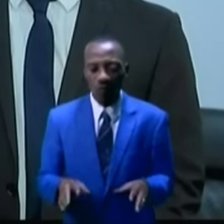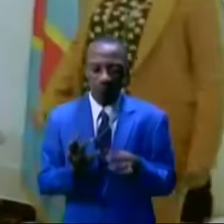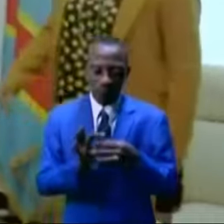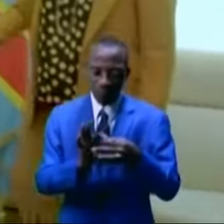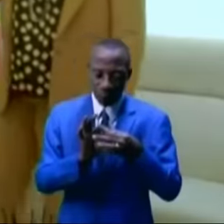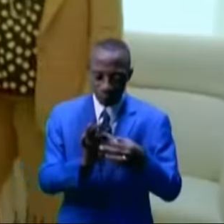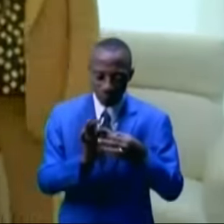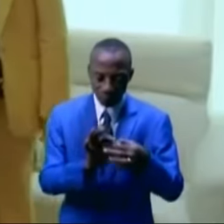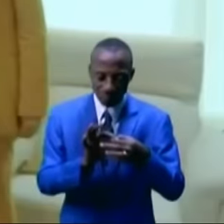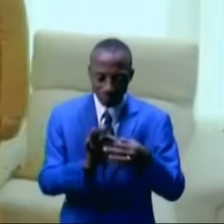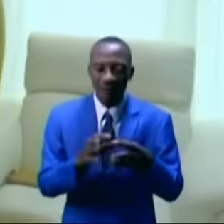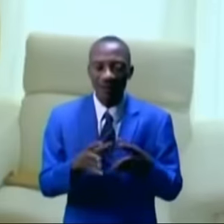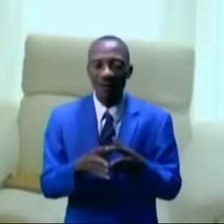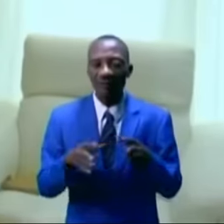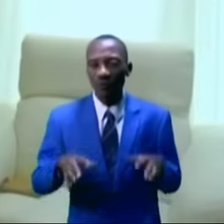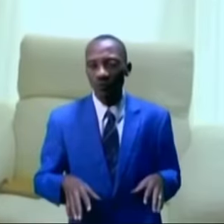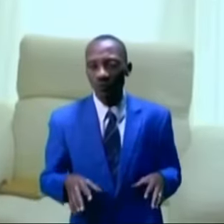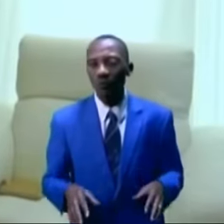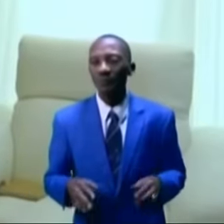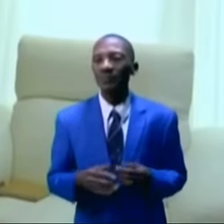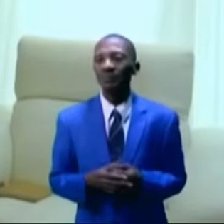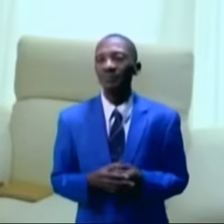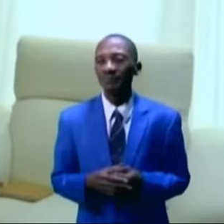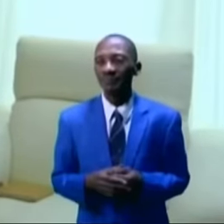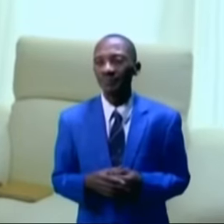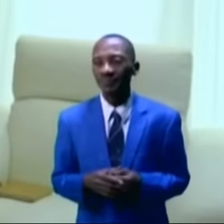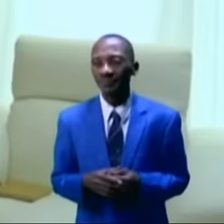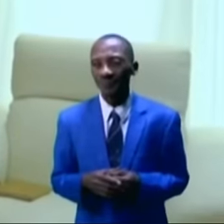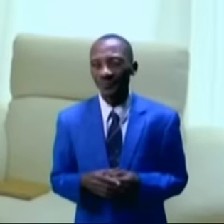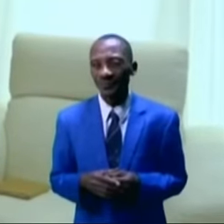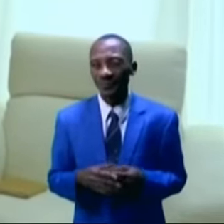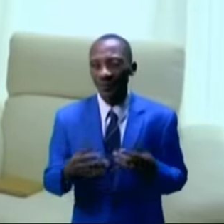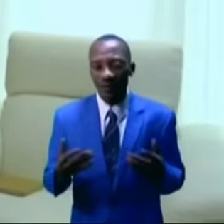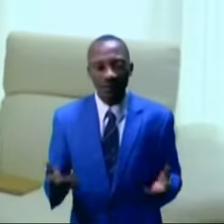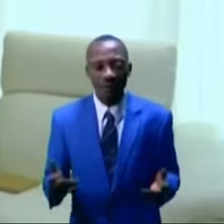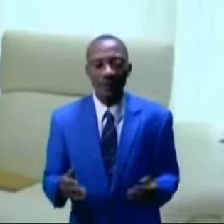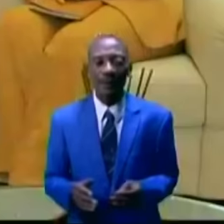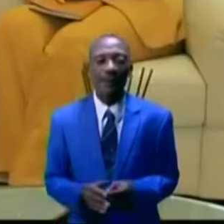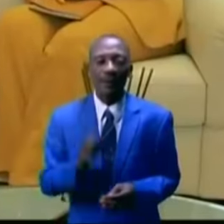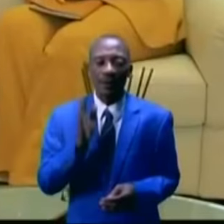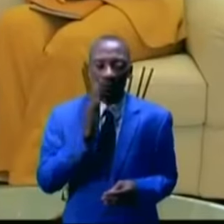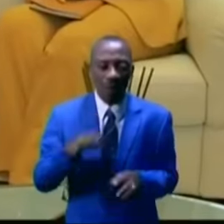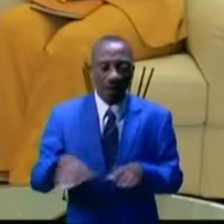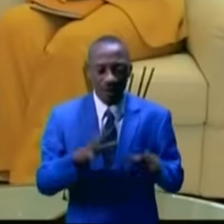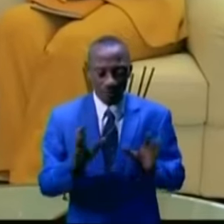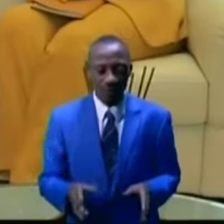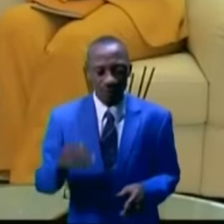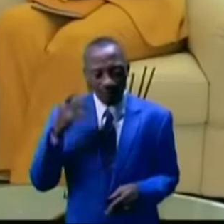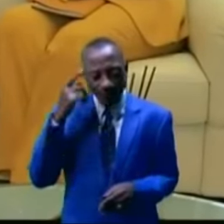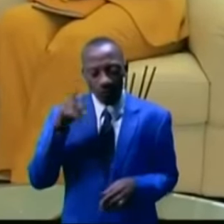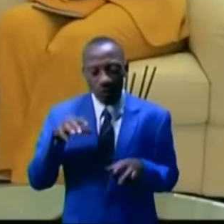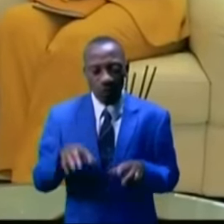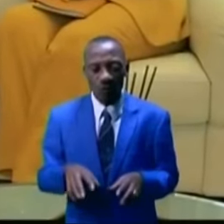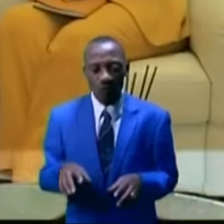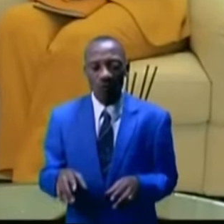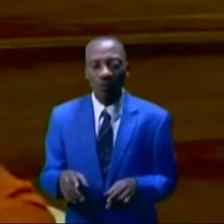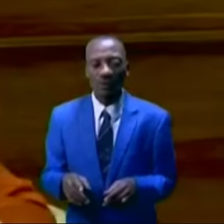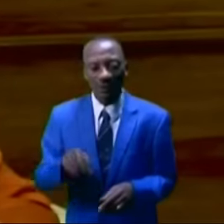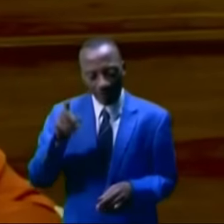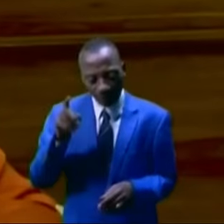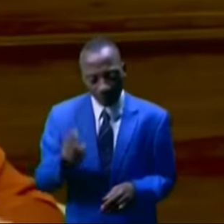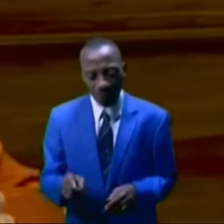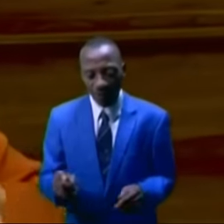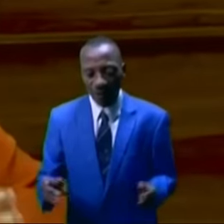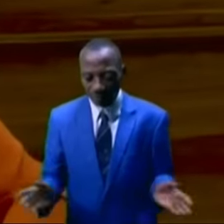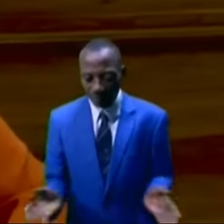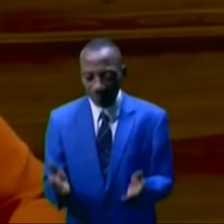ensemble. Les signaux lancés par le climat des affaires de la RDC intéressent les Pays-Bas. Angèle Samoura,